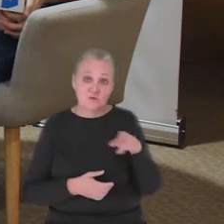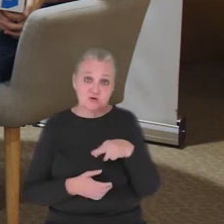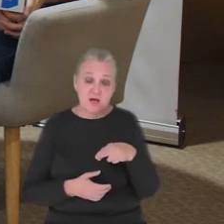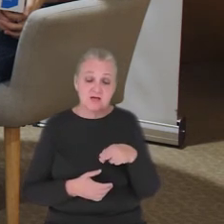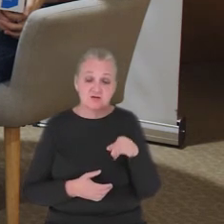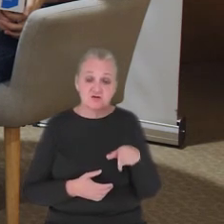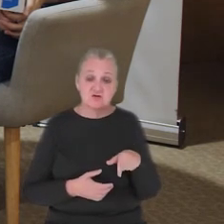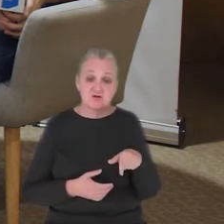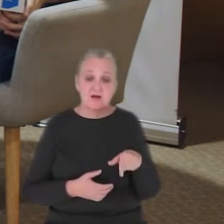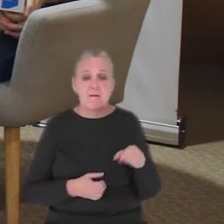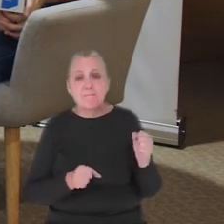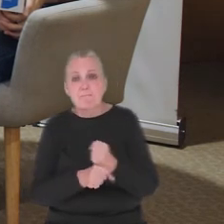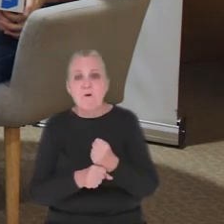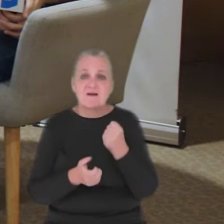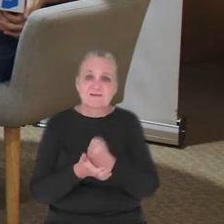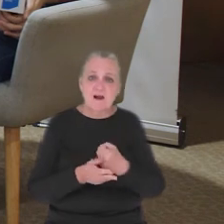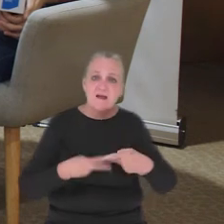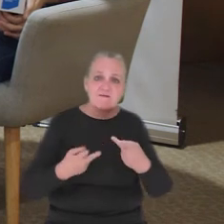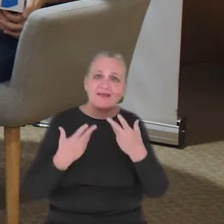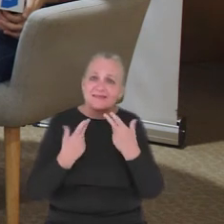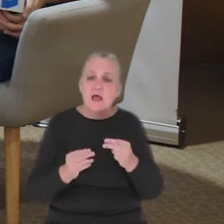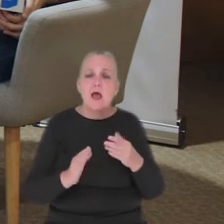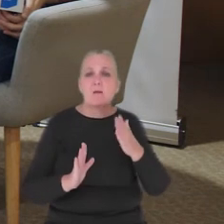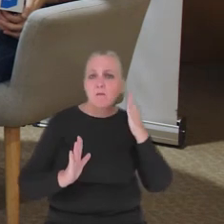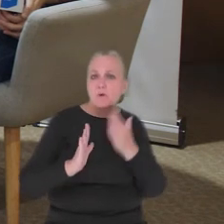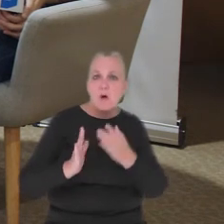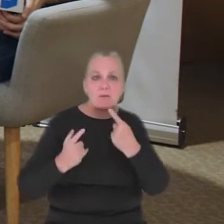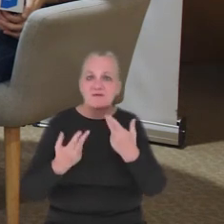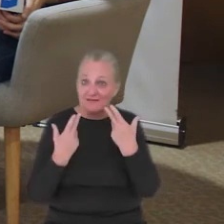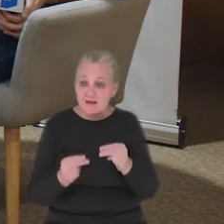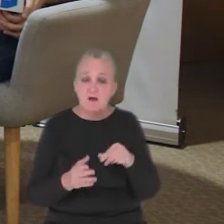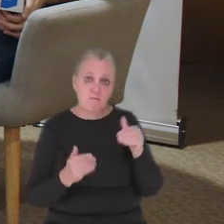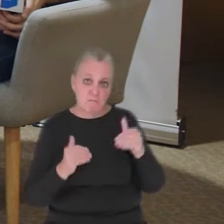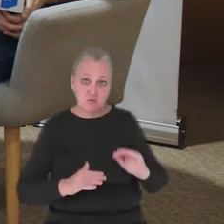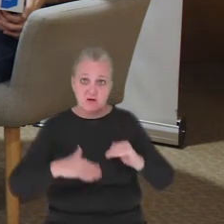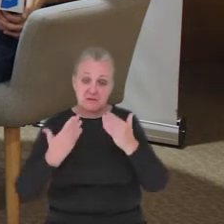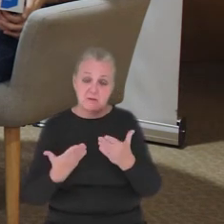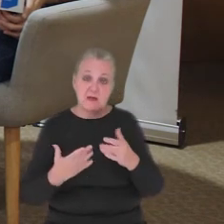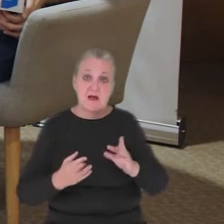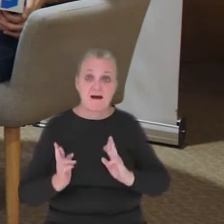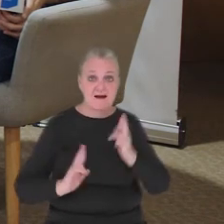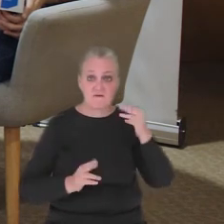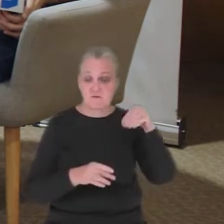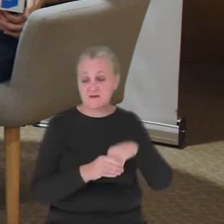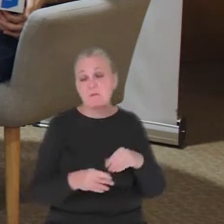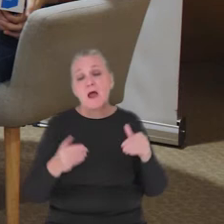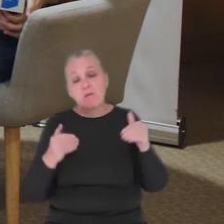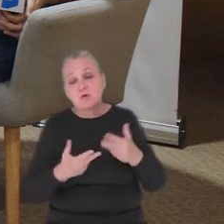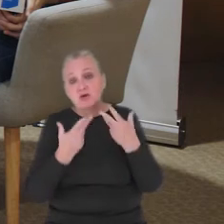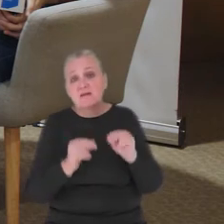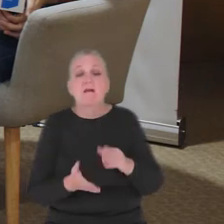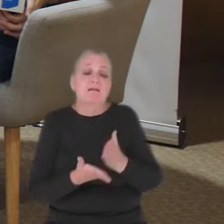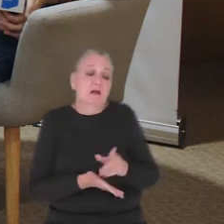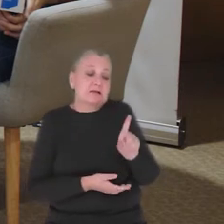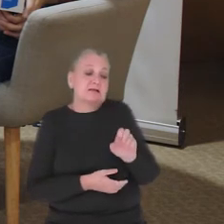mówią koniecznie o poważnych sprawach albo nie mówią o nich wprost, też mogą nieść ze sobą jakiś ładunek rewolucyjny, czy może nie, czy może to po prostu są ziny dlatego,